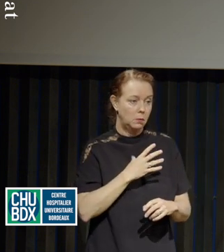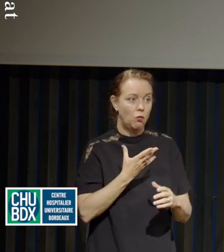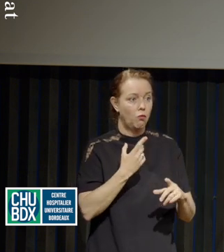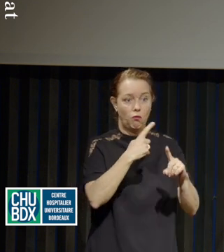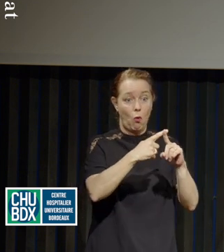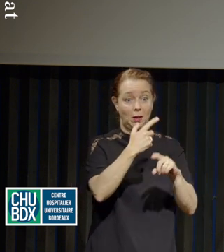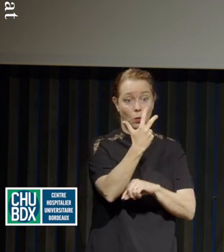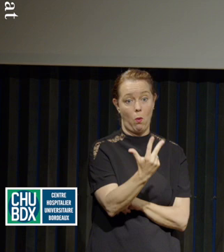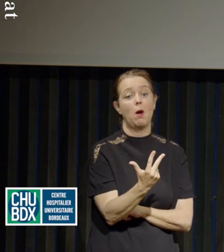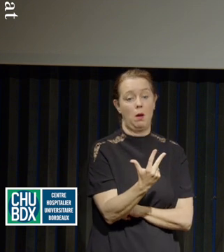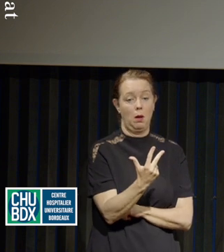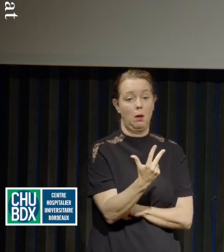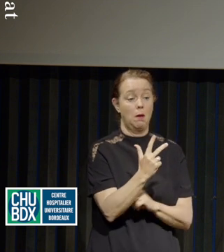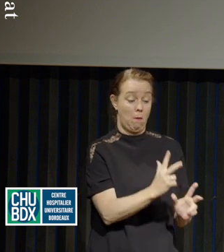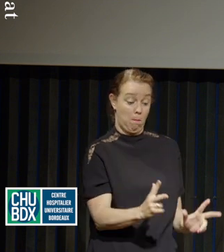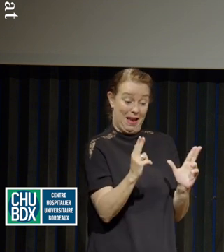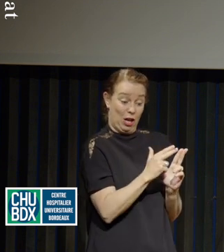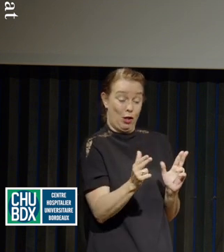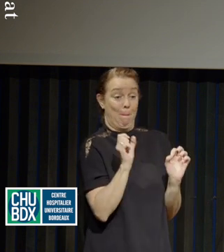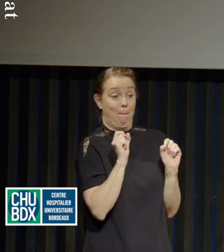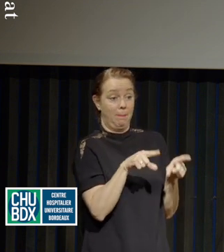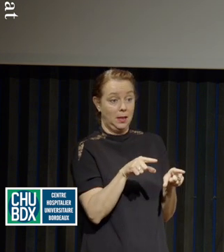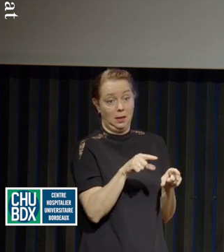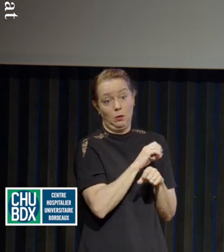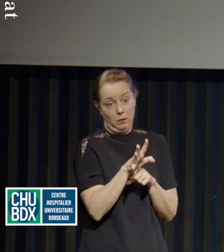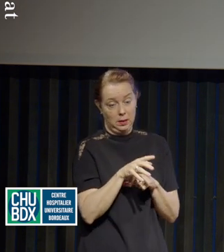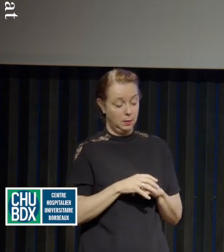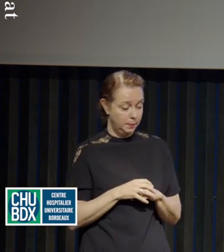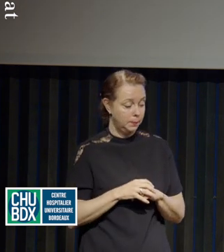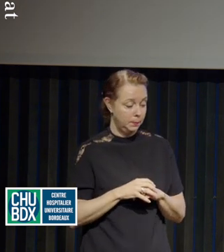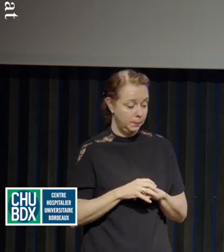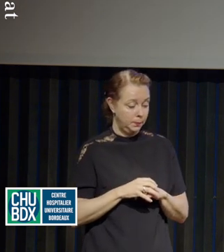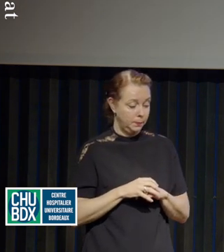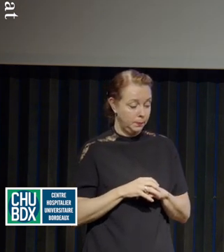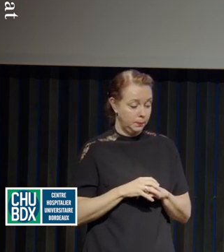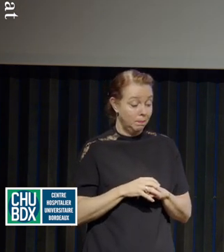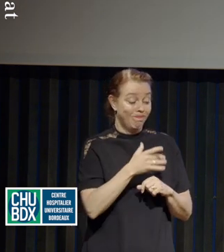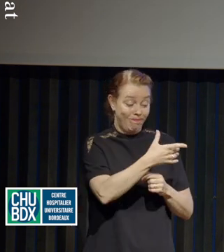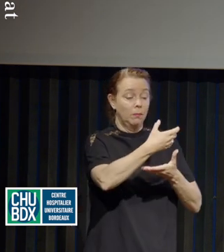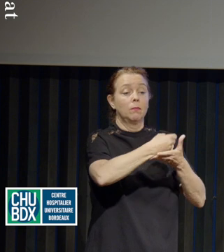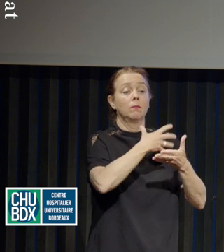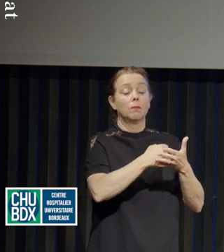3 durant cette période. Ces données montraient également que